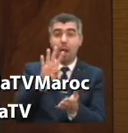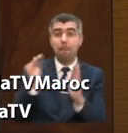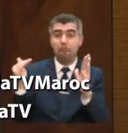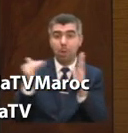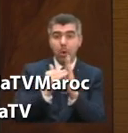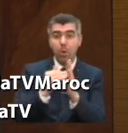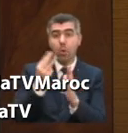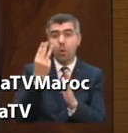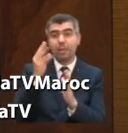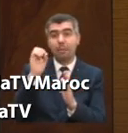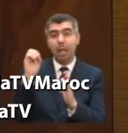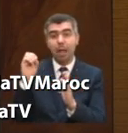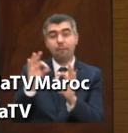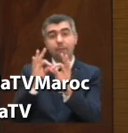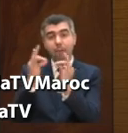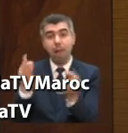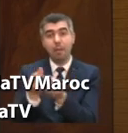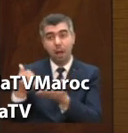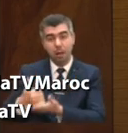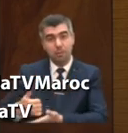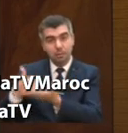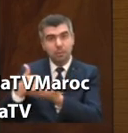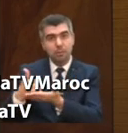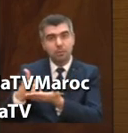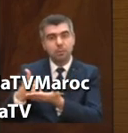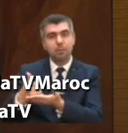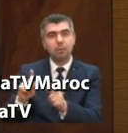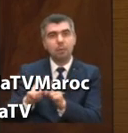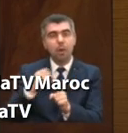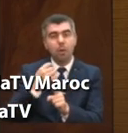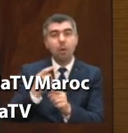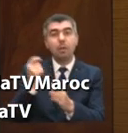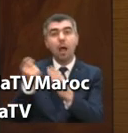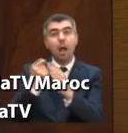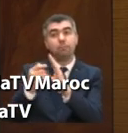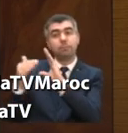4,300,000 اسره استفادت، راه الاضعاف ديالها ديال الطلبات